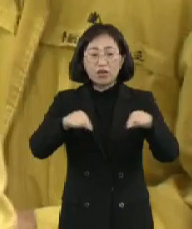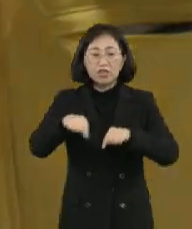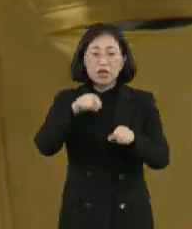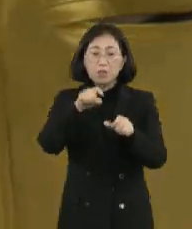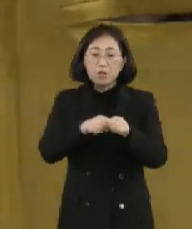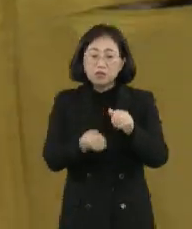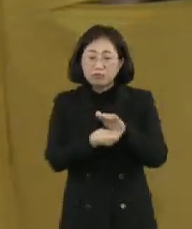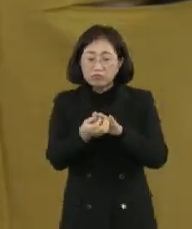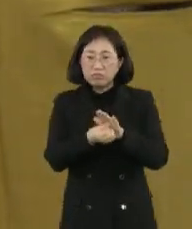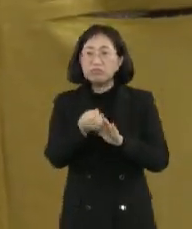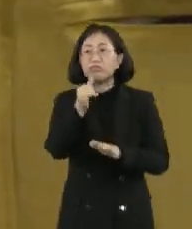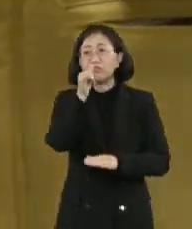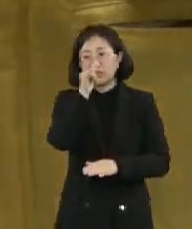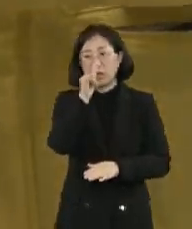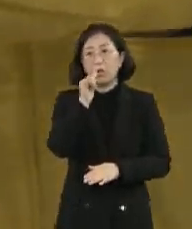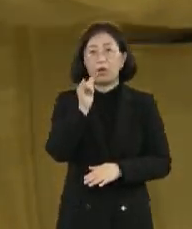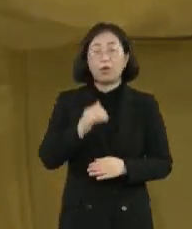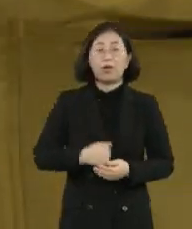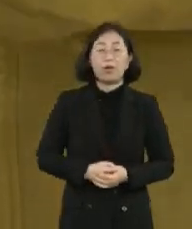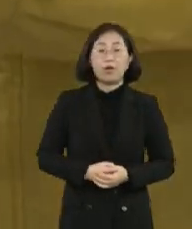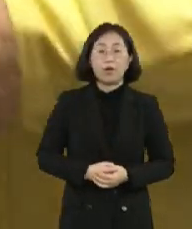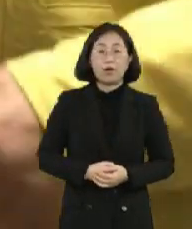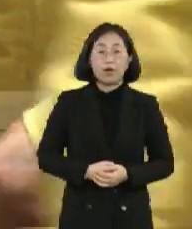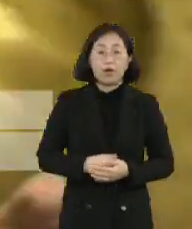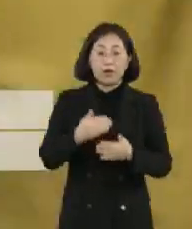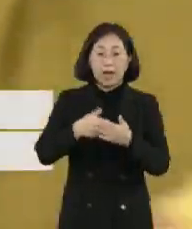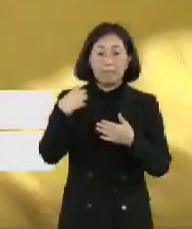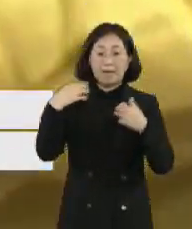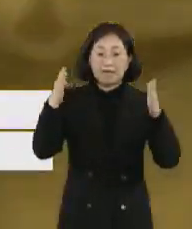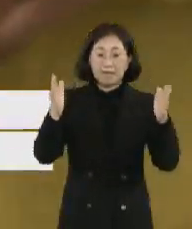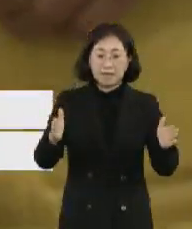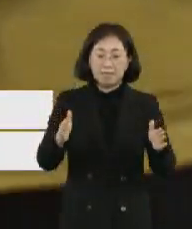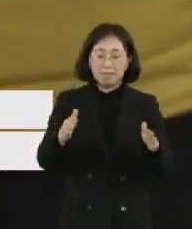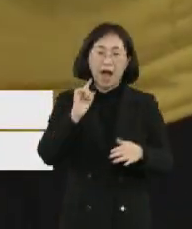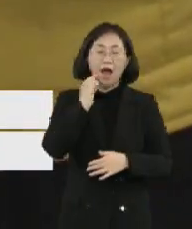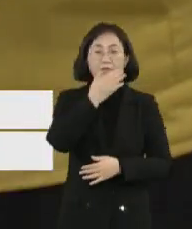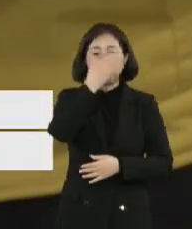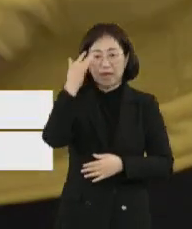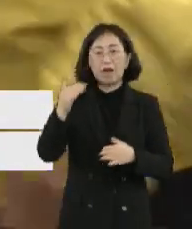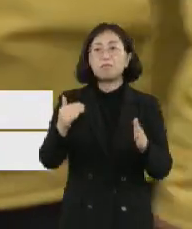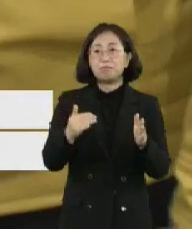목적을 달성하려는 경우입니다. 남은 임기 아름다운 마무리와 함께